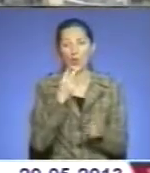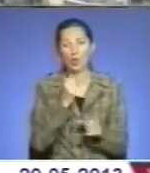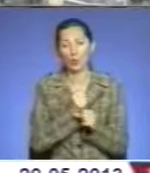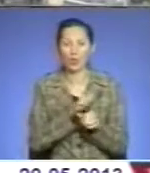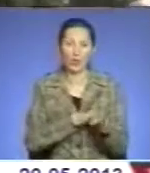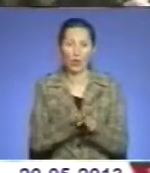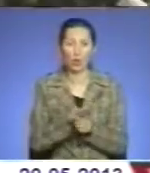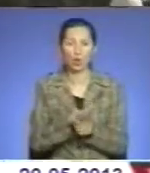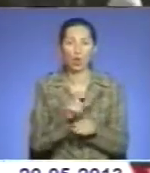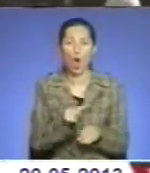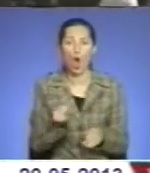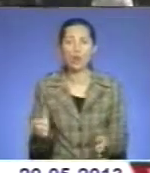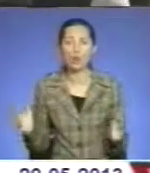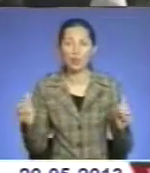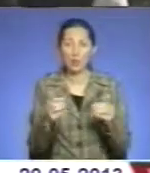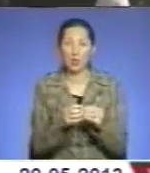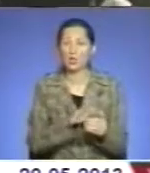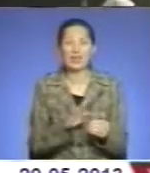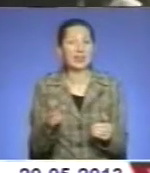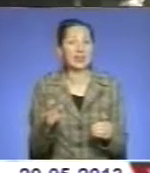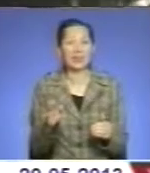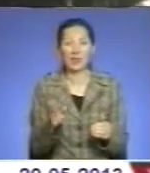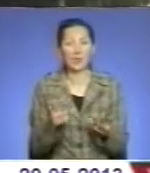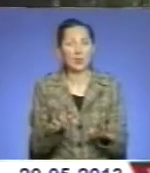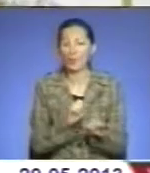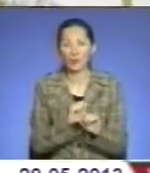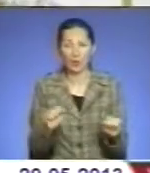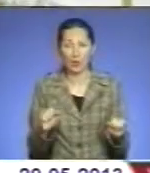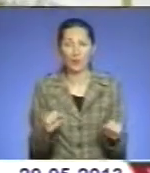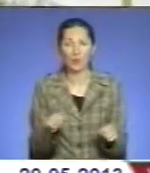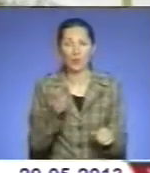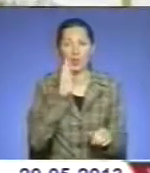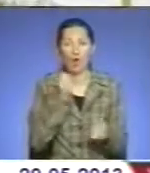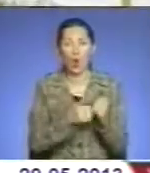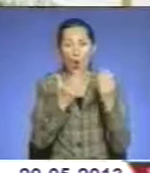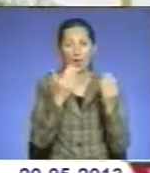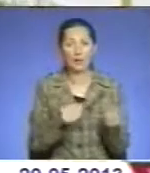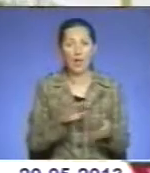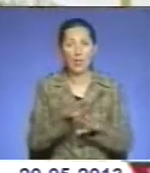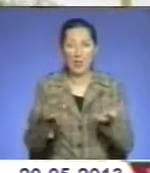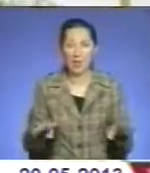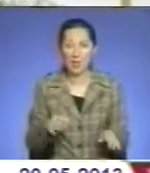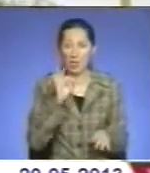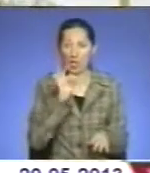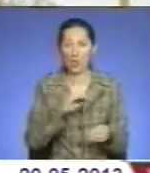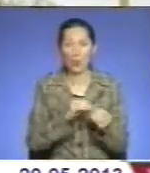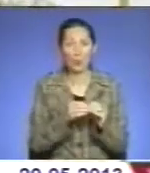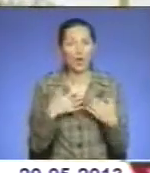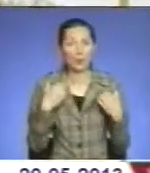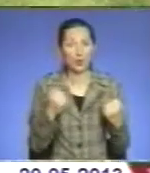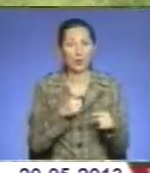часом люди гуртуються у невідведених місцях. Пані Валентина щодня на пляжі. Каже, проблем зі здоров'ям через інфіковану воду